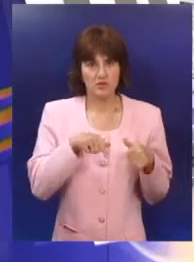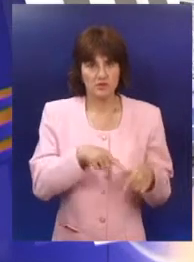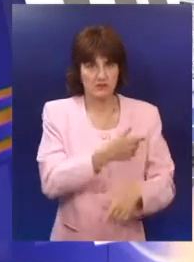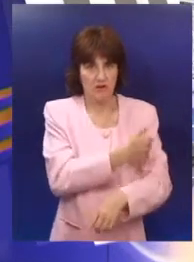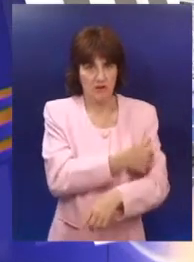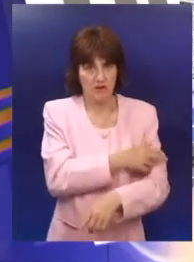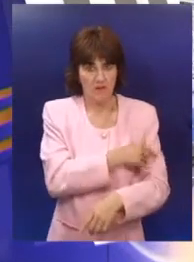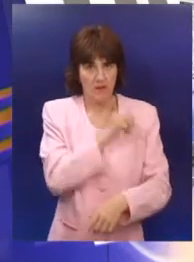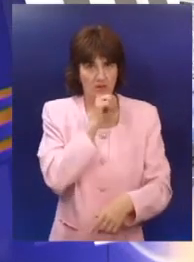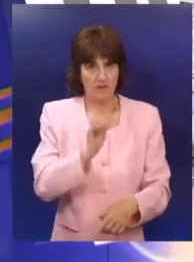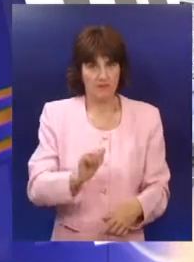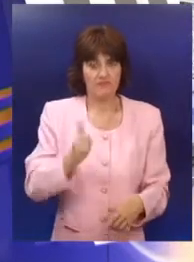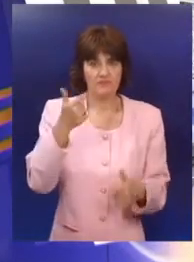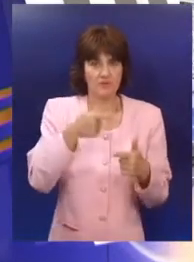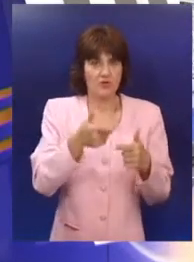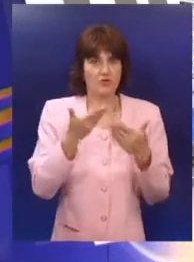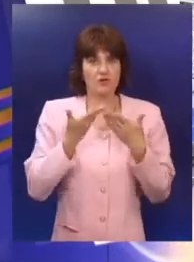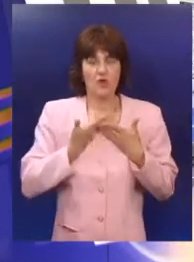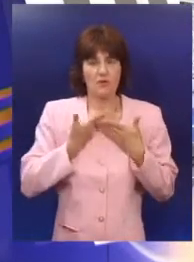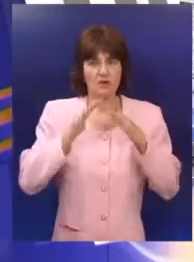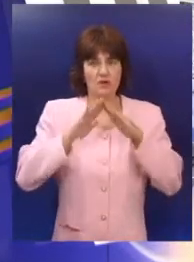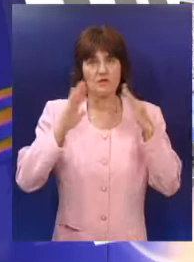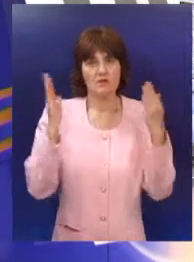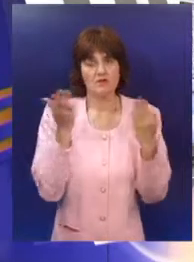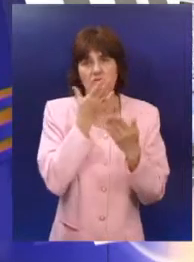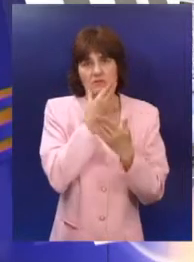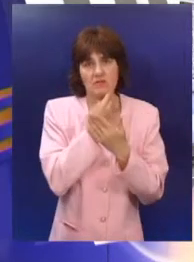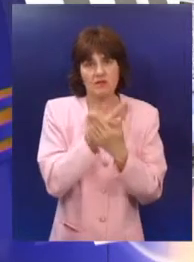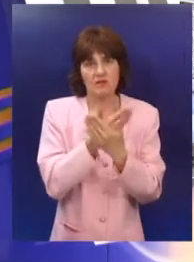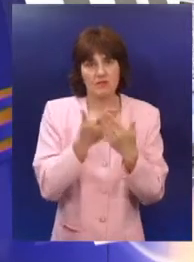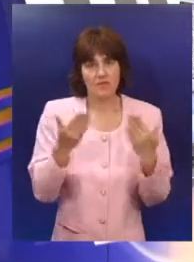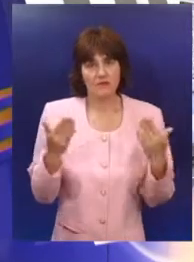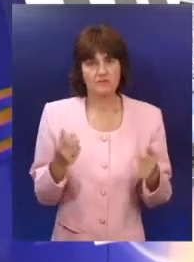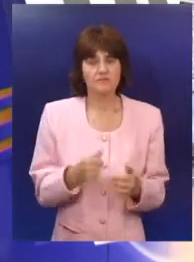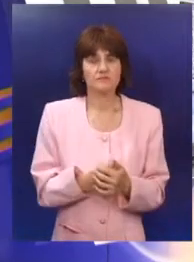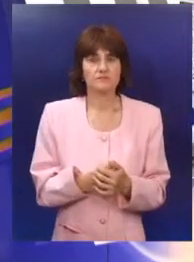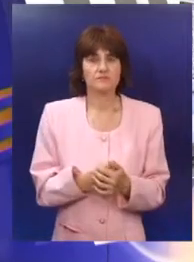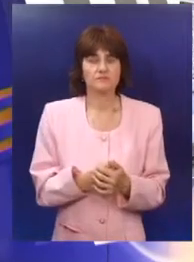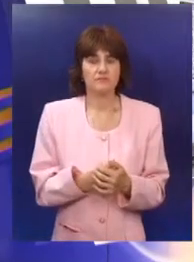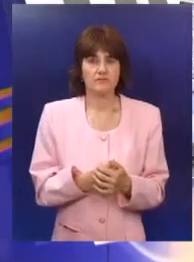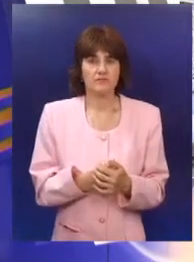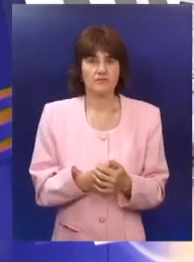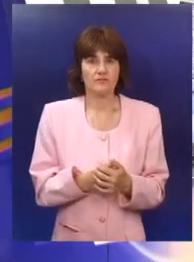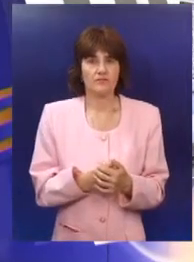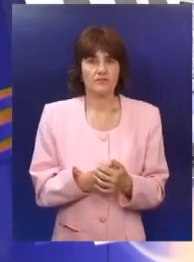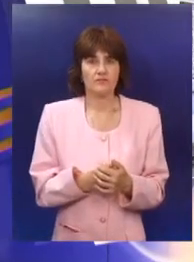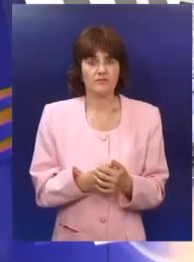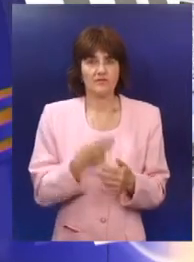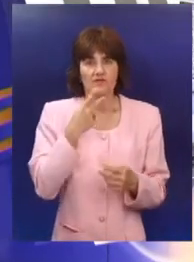od bolnica na sekundarnom nivou sad sa ovim odeljenjem jedna od najotpremljenijih bolnica u Republici, tako da